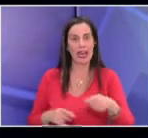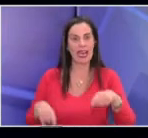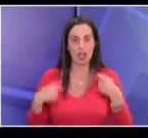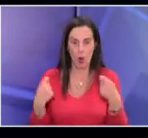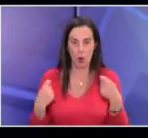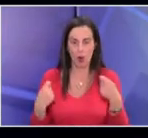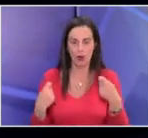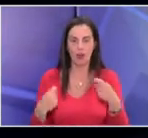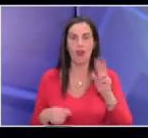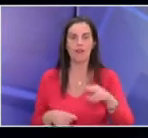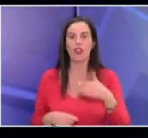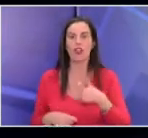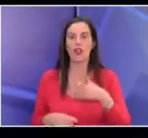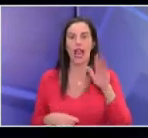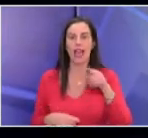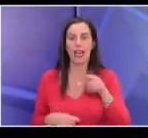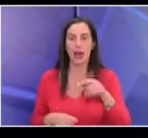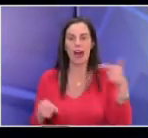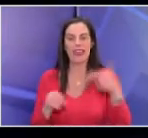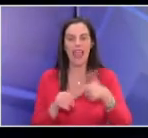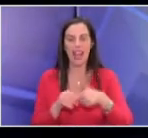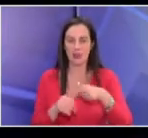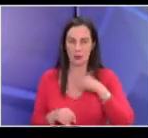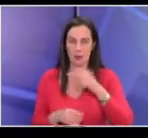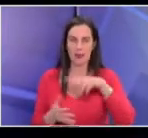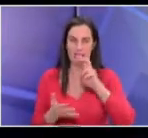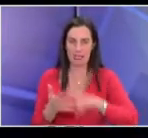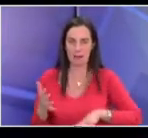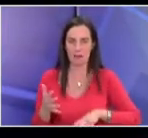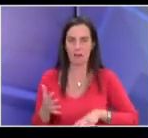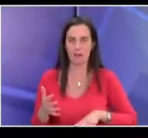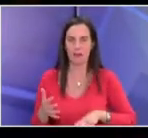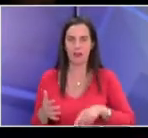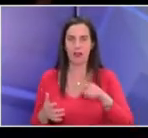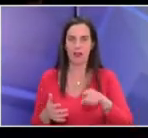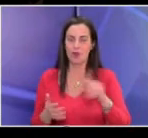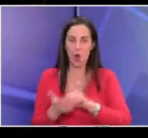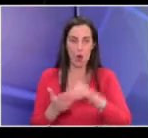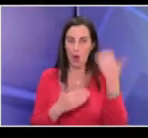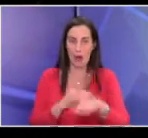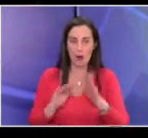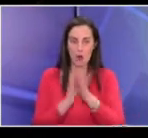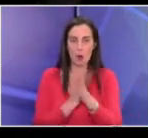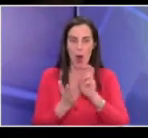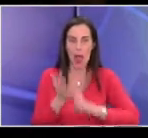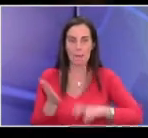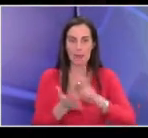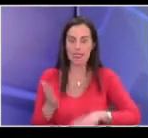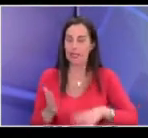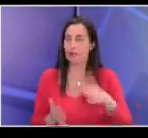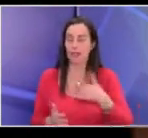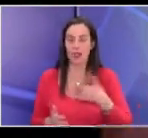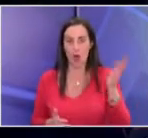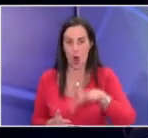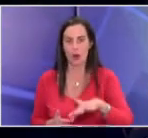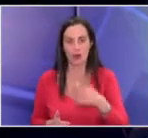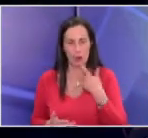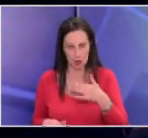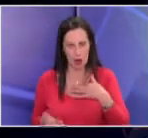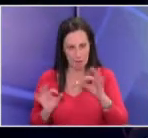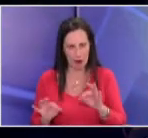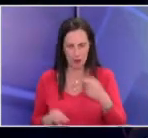אומרת שאם... ועל זה אתה צריך לשלם מע"מ, הפרשות לביטוח לאומי. בוודאי, בוודאי, בוודאי. זה כולנו, אבל... אל תפריד, אחי, עוד פעם, אתה